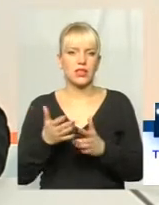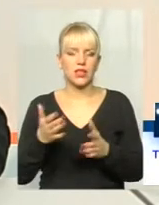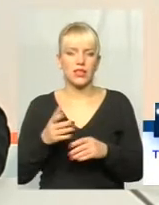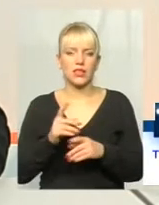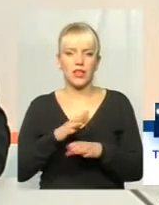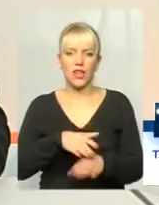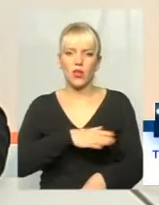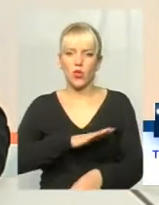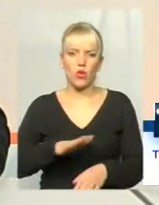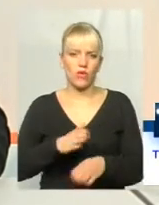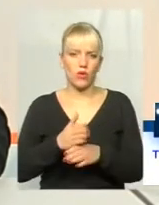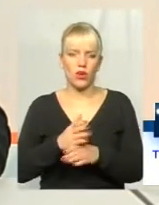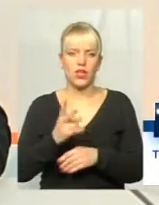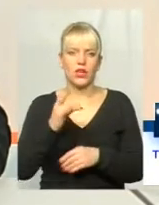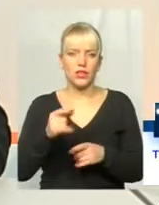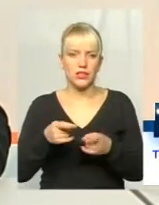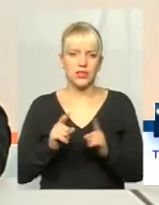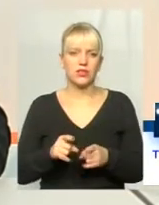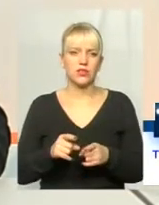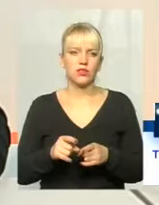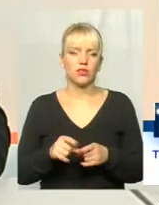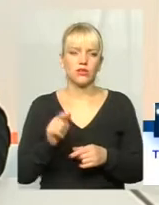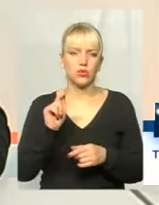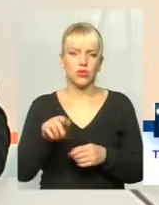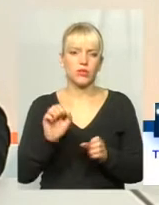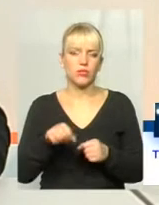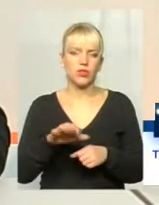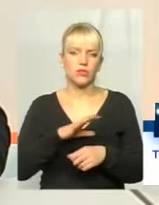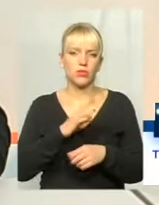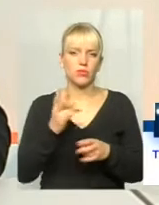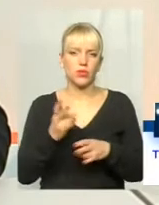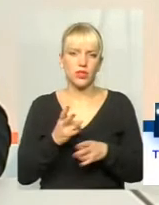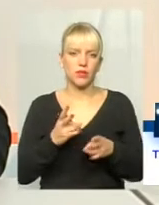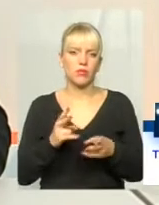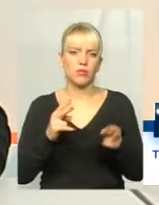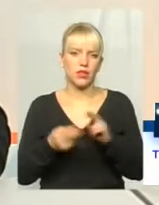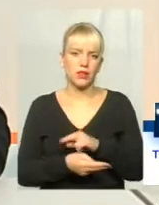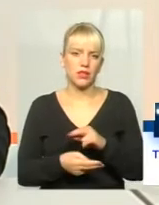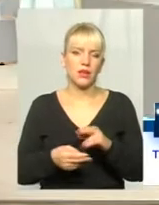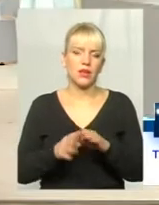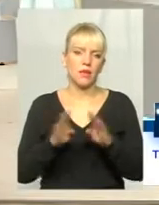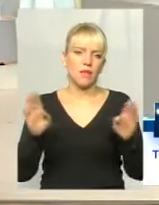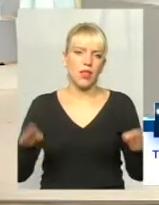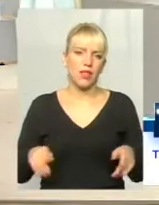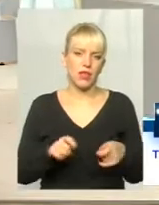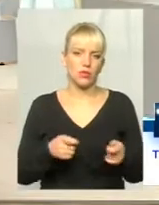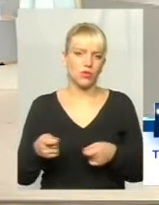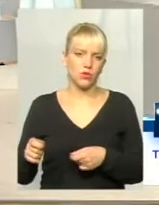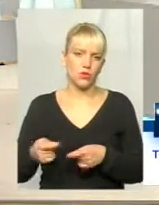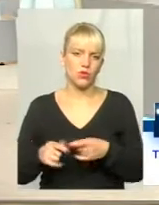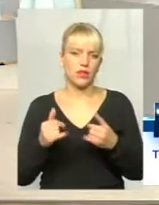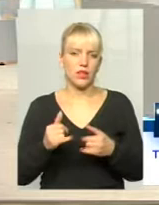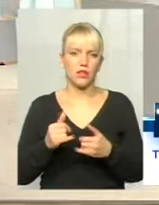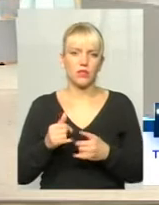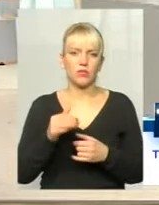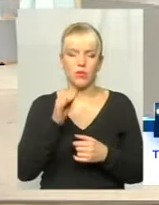недовго тривалий. Тому вже, можливо, і потрібно міняти плиту. Тобто в даному випадку абоненту потрібно